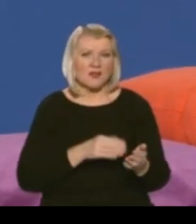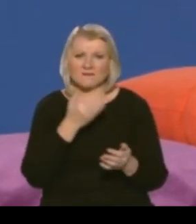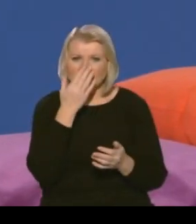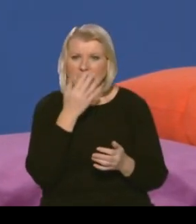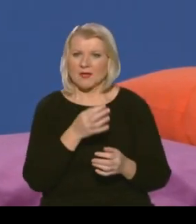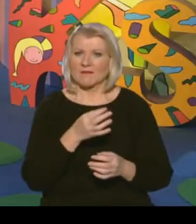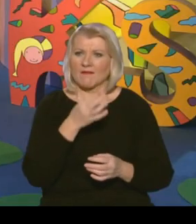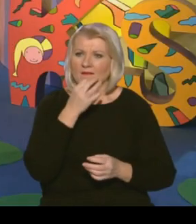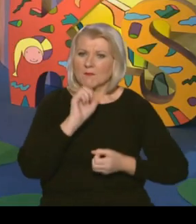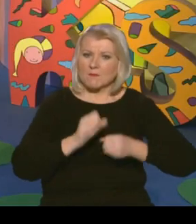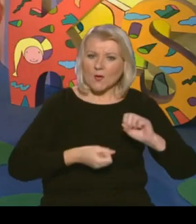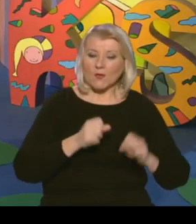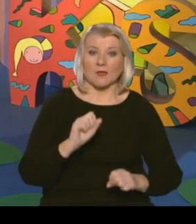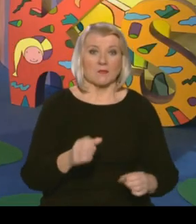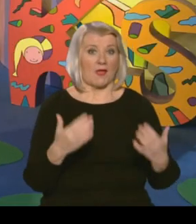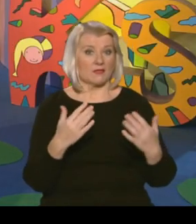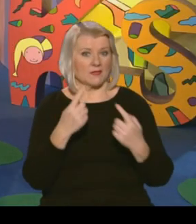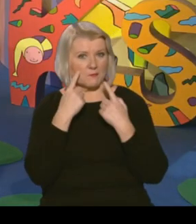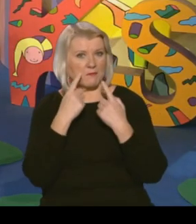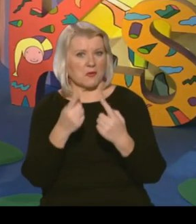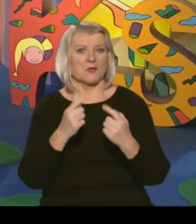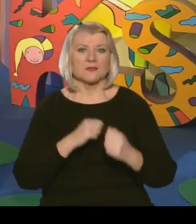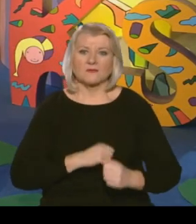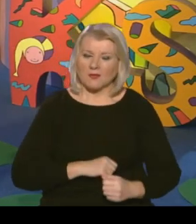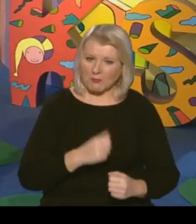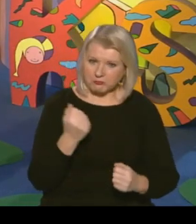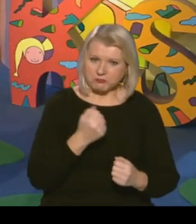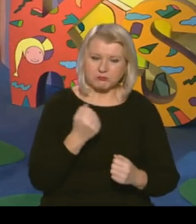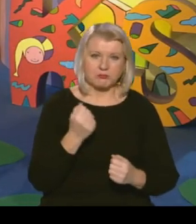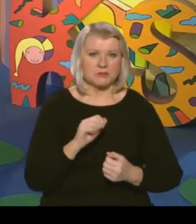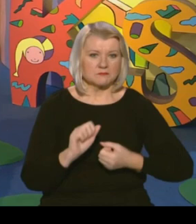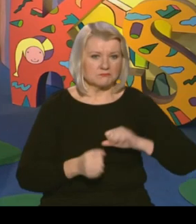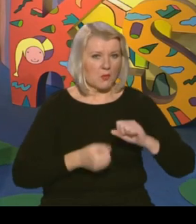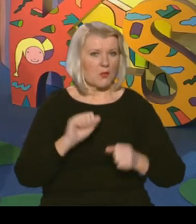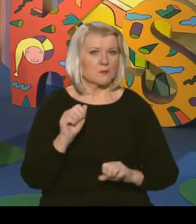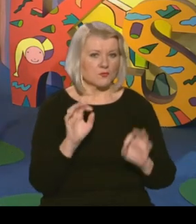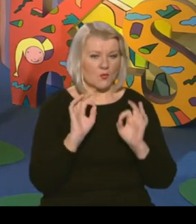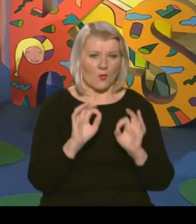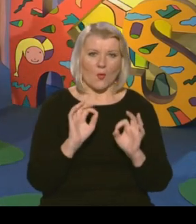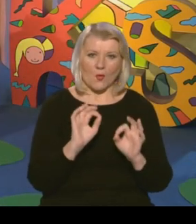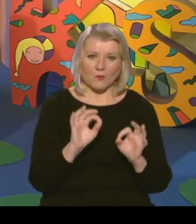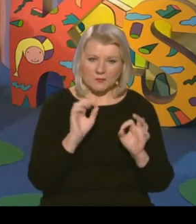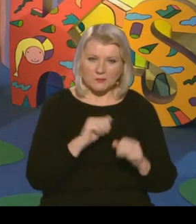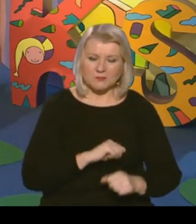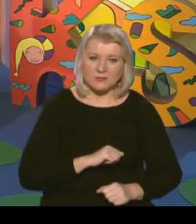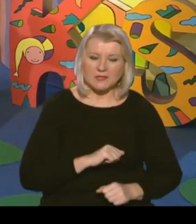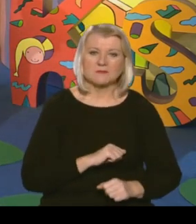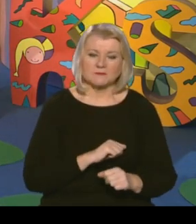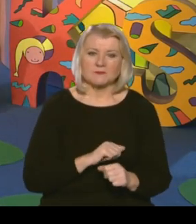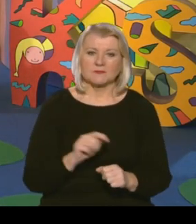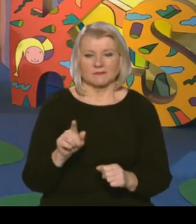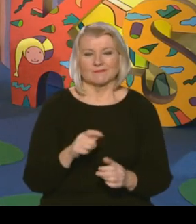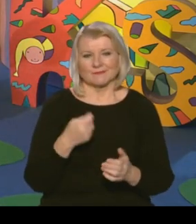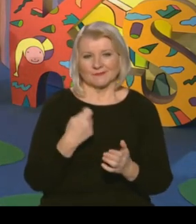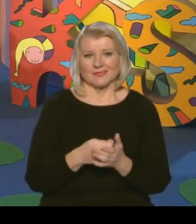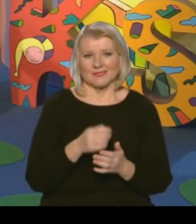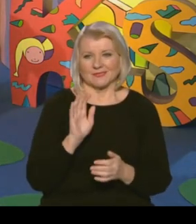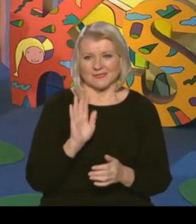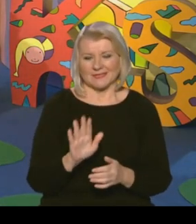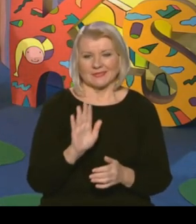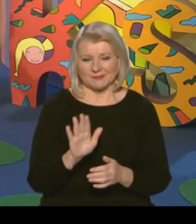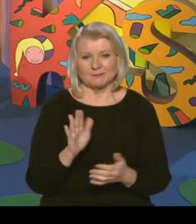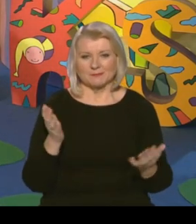nehne. A teď podívejte se na něj. Podívejte, to je celý náš Michal.